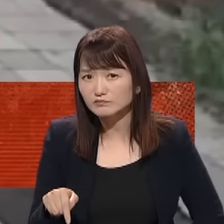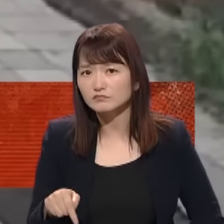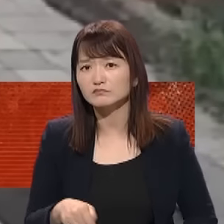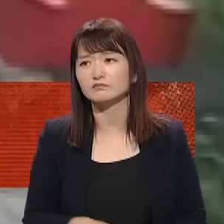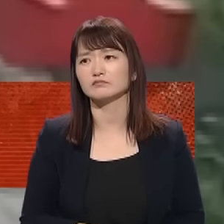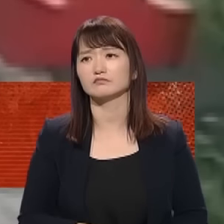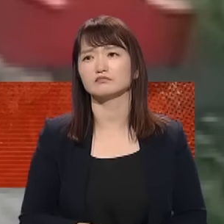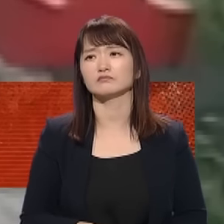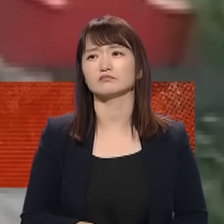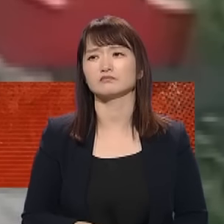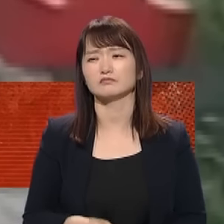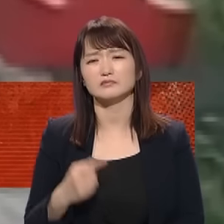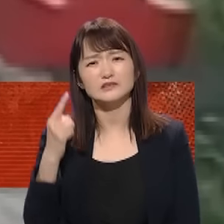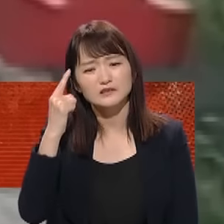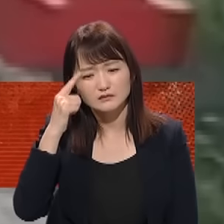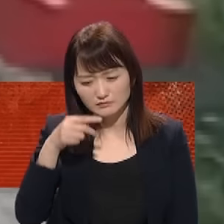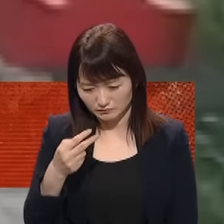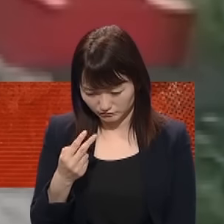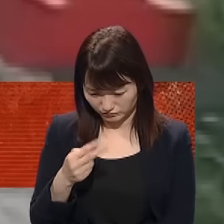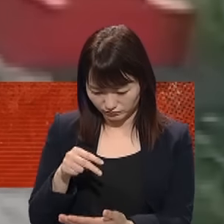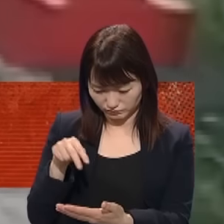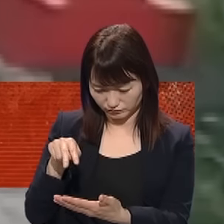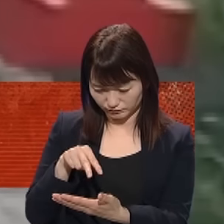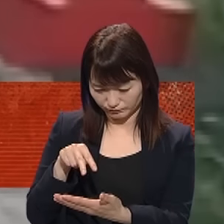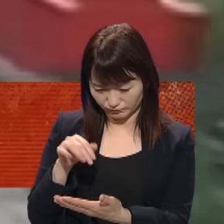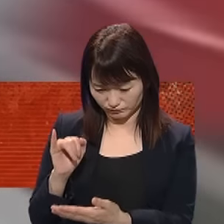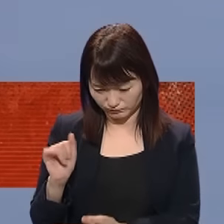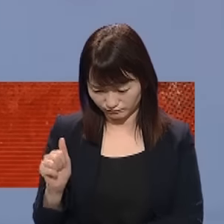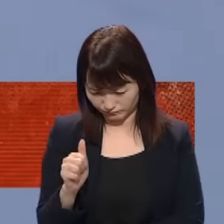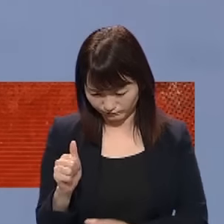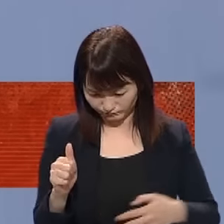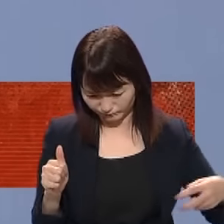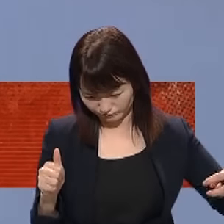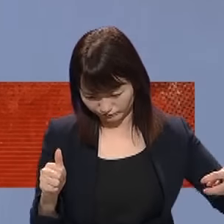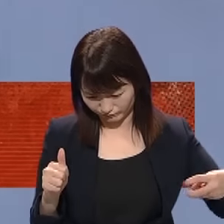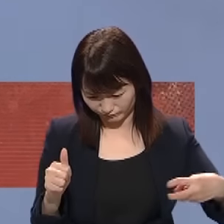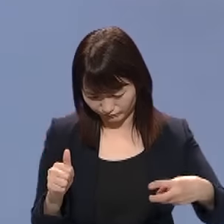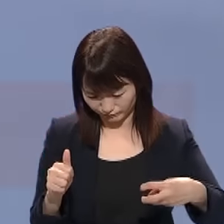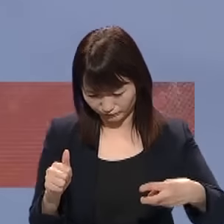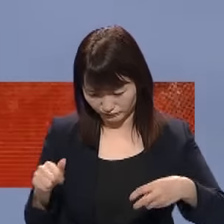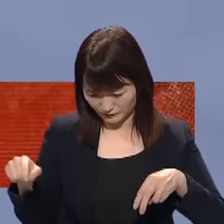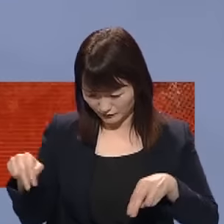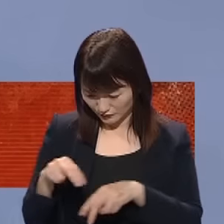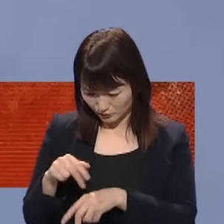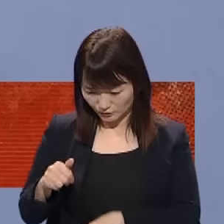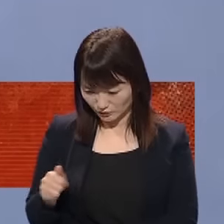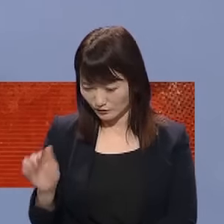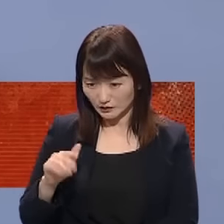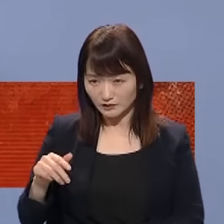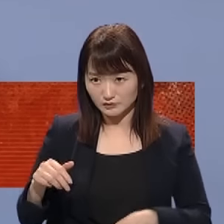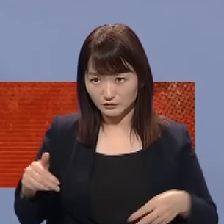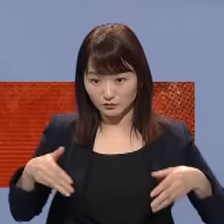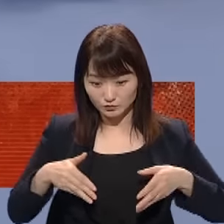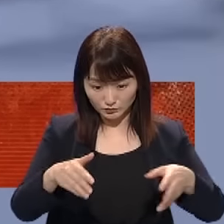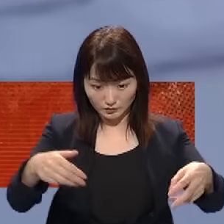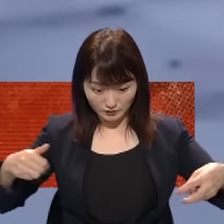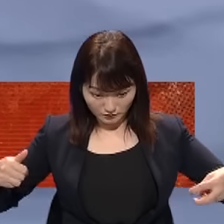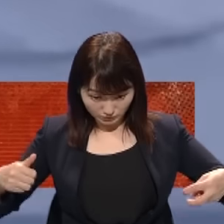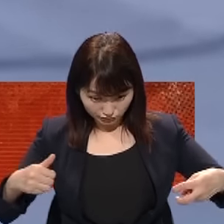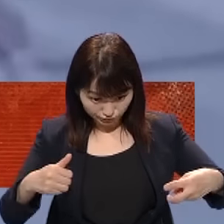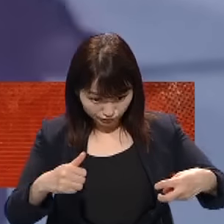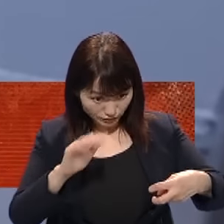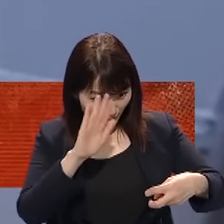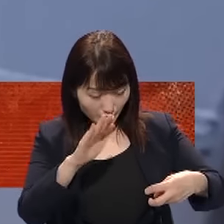네, 그도 그럴 게 휴대전화를 보면서 길을 걷고 있었습니다. 아. 인도도 아닌 도로 가장자리를 따라가면서도 앞을 안 보고 있었던